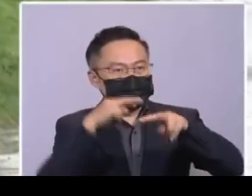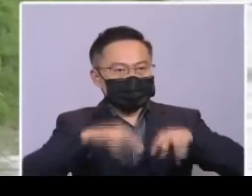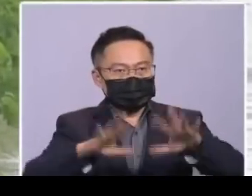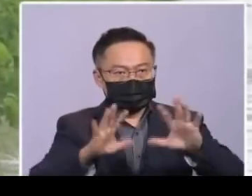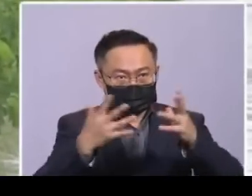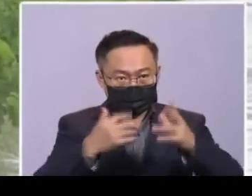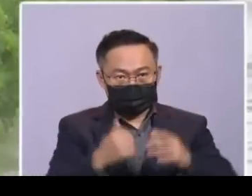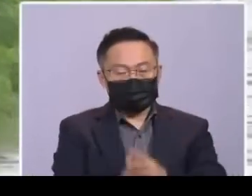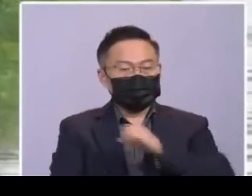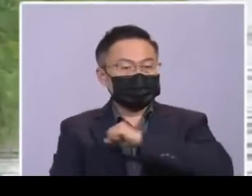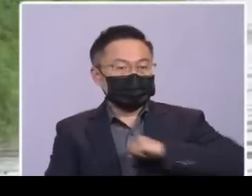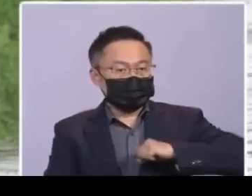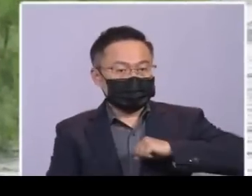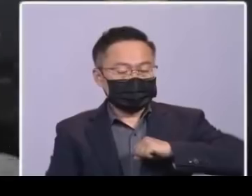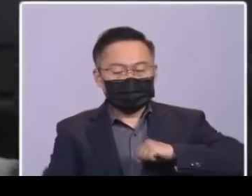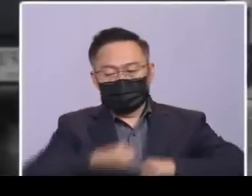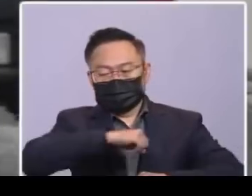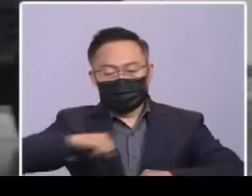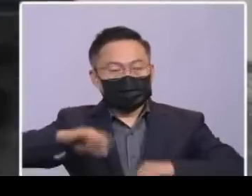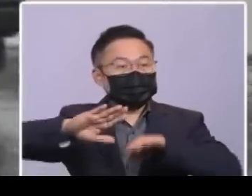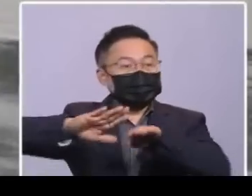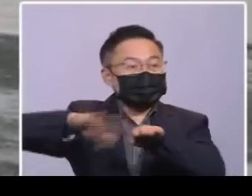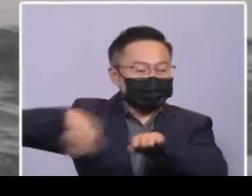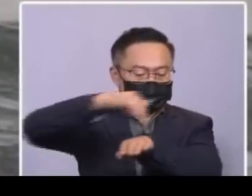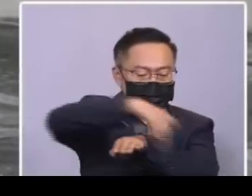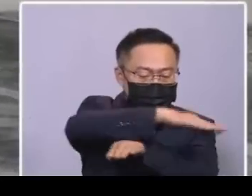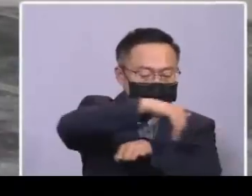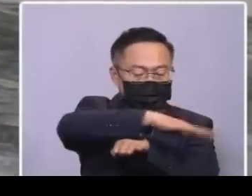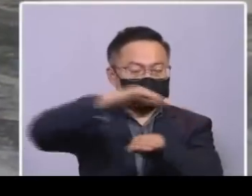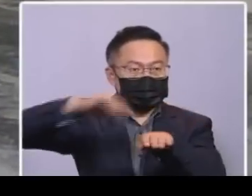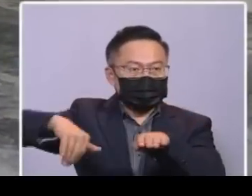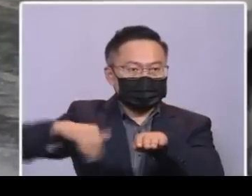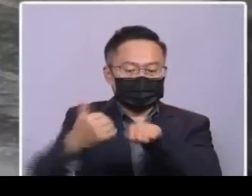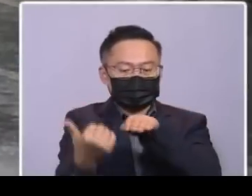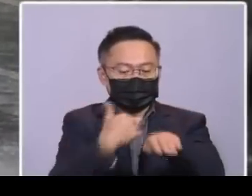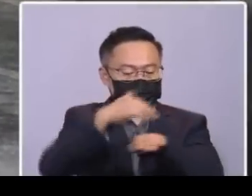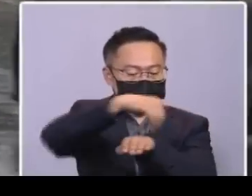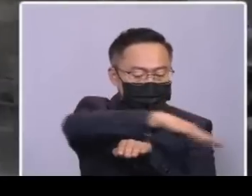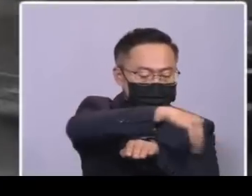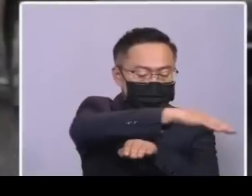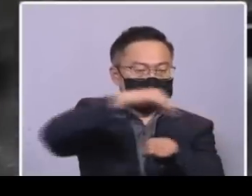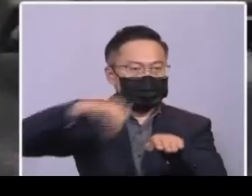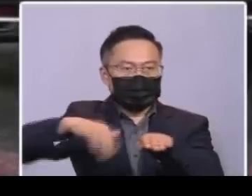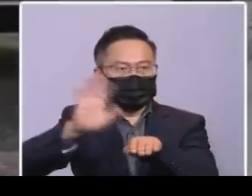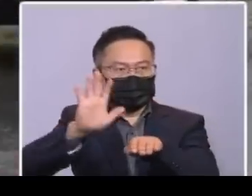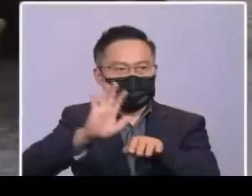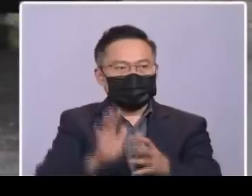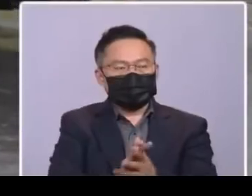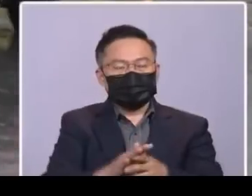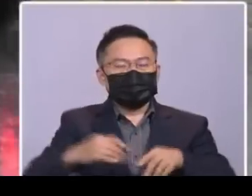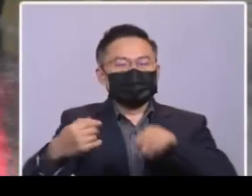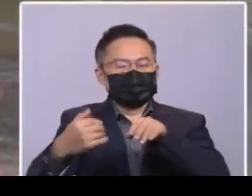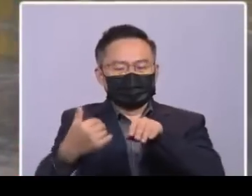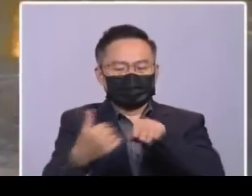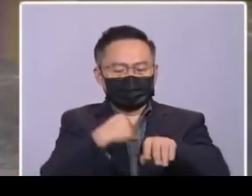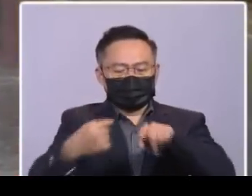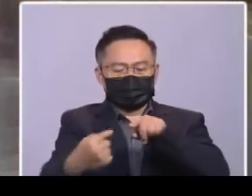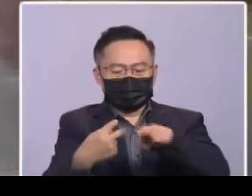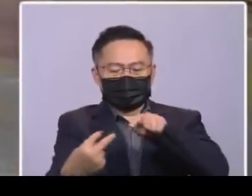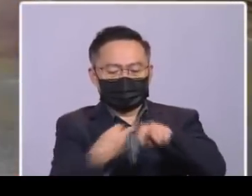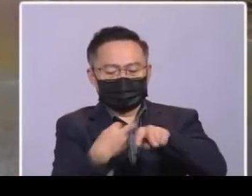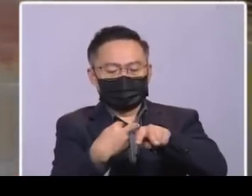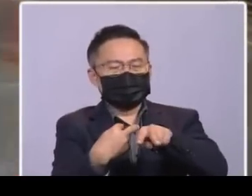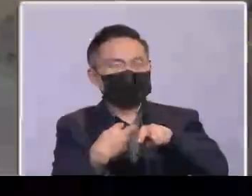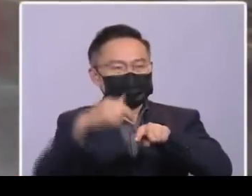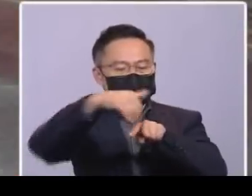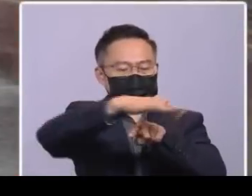างด้านไหลทางเนี่ยน้ำมันท่วมสูงแล้วมันไหลเชี่ยวด้วยรถมอเตอร์ไซค์นี่แทบจะไปไม่ได้นะฮะก็บางจุดนี่ทำให้